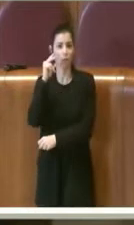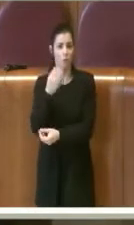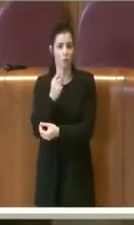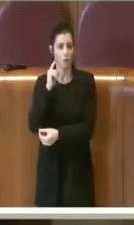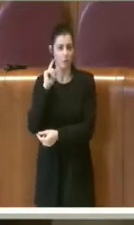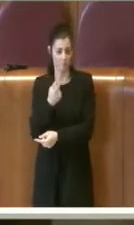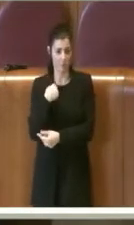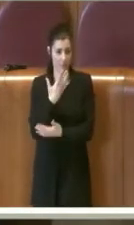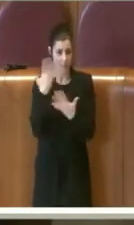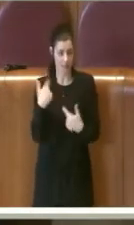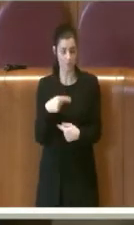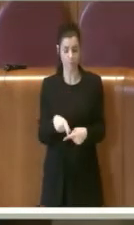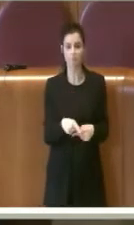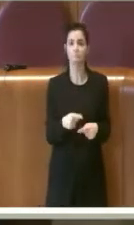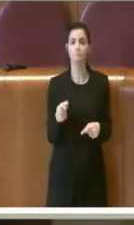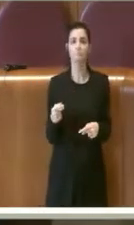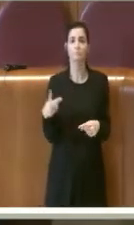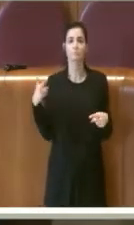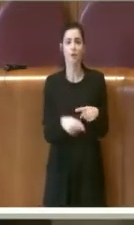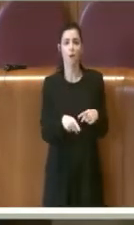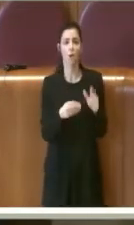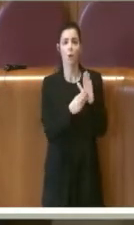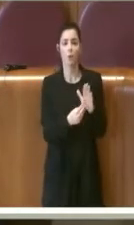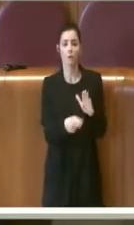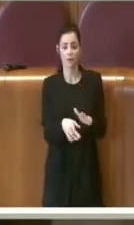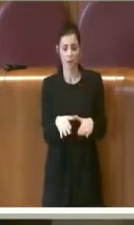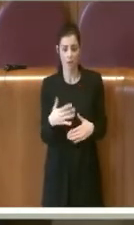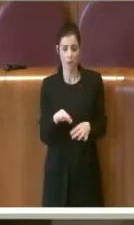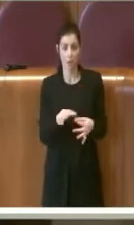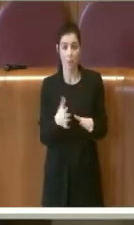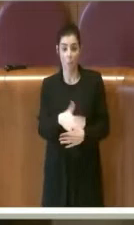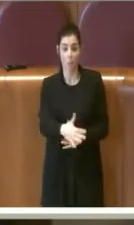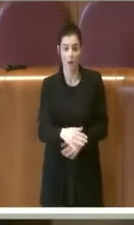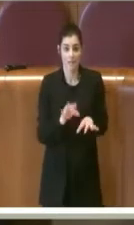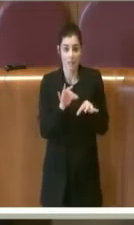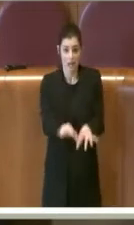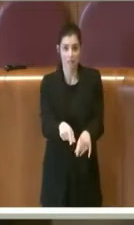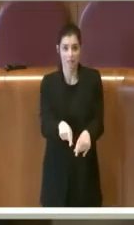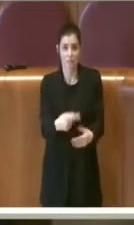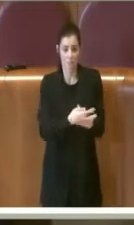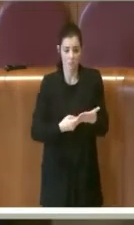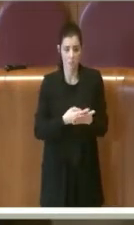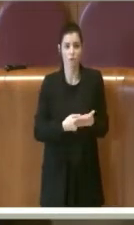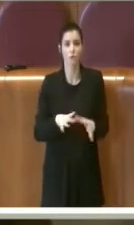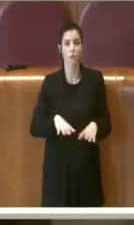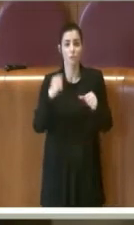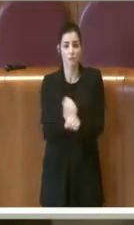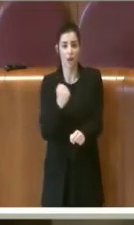Abbiamo tagliato opere che erano in dirittura di arrivo, sia sotto il profilo della progettazione che della messa a gara